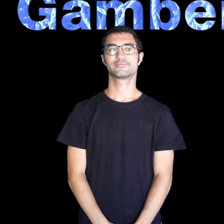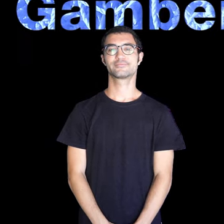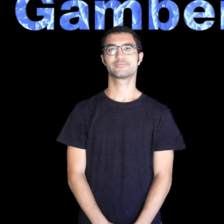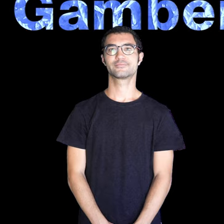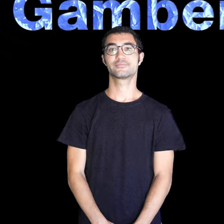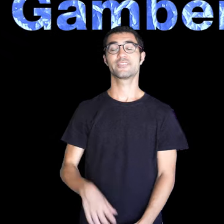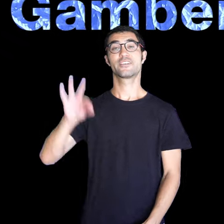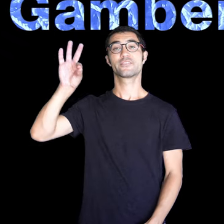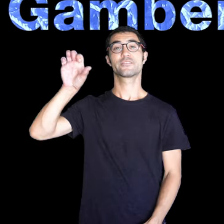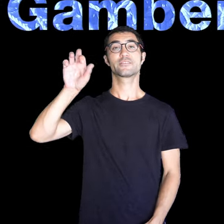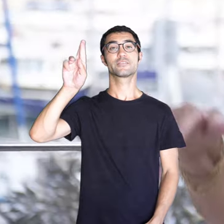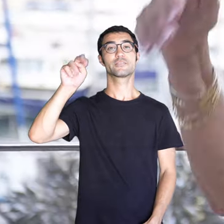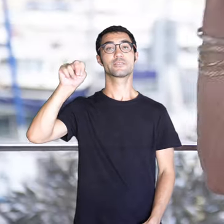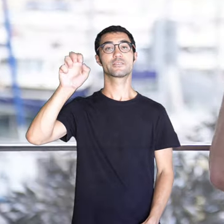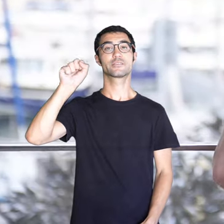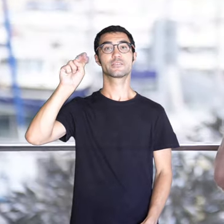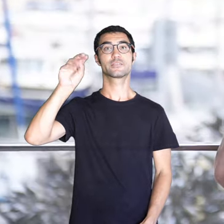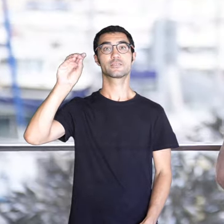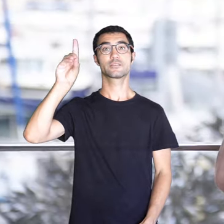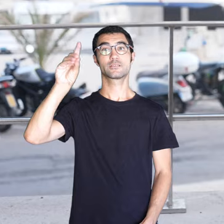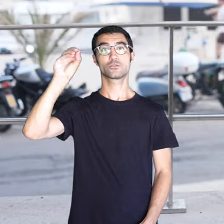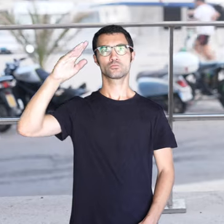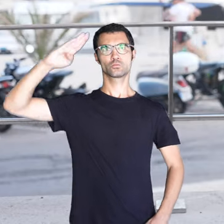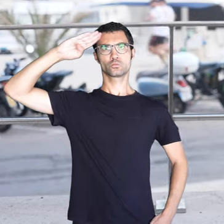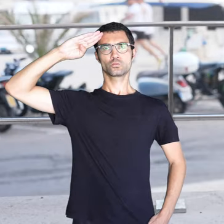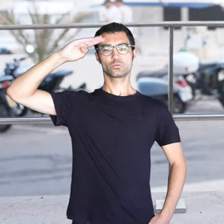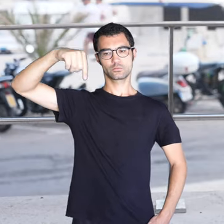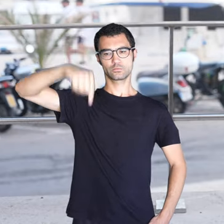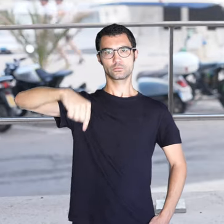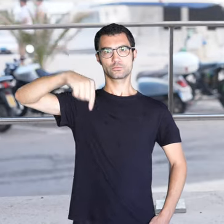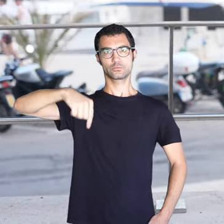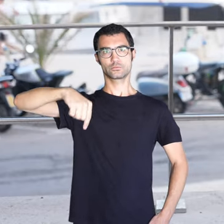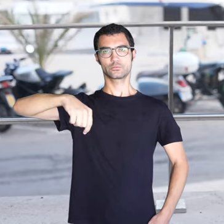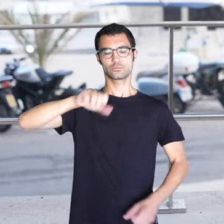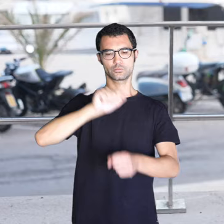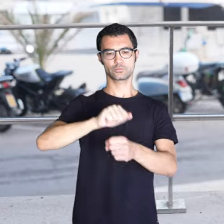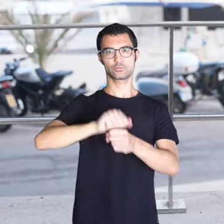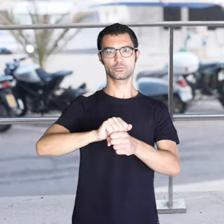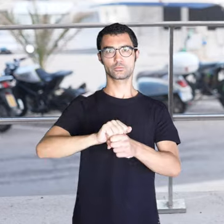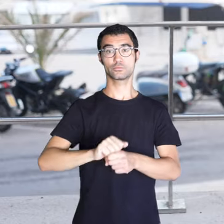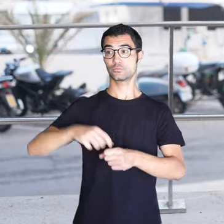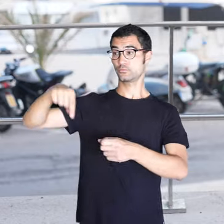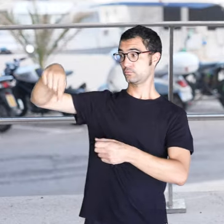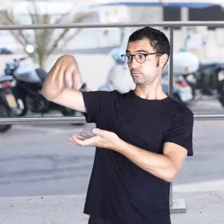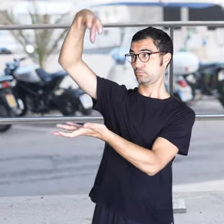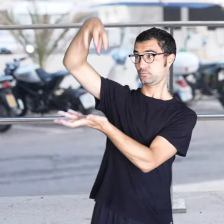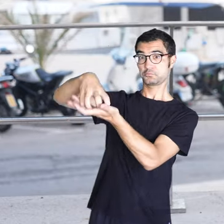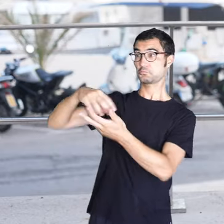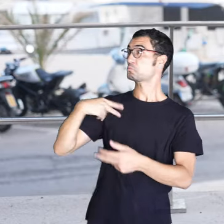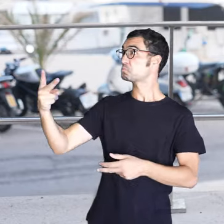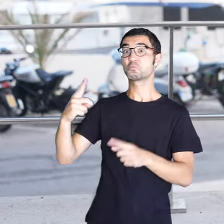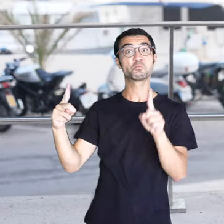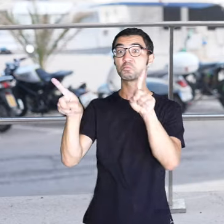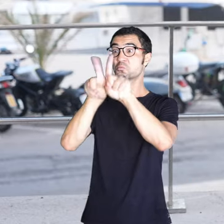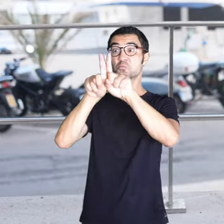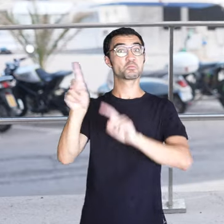En Fernando va fer el servici aquí. I mira tu, nosaltres vivíem aquí, això era la base, ni me coneixia jo, ni jo el